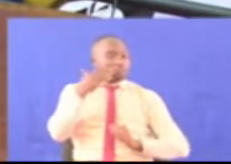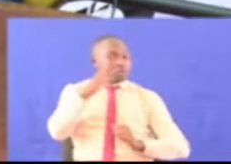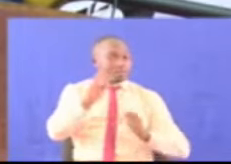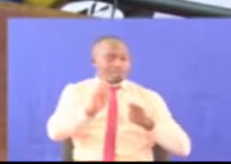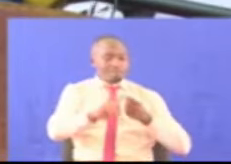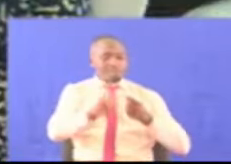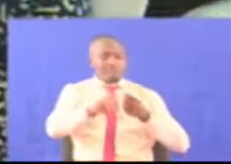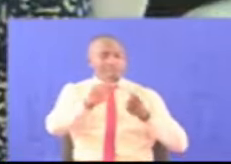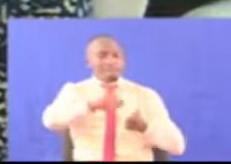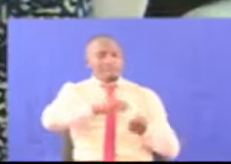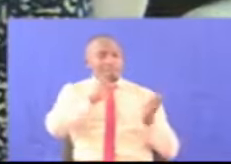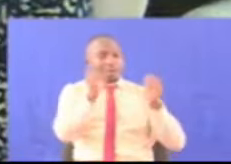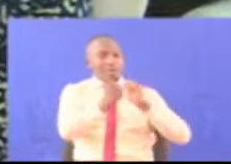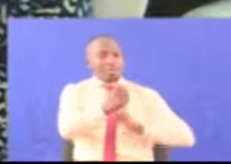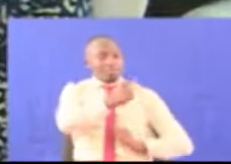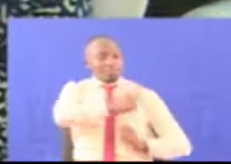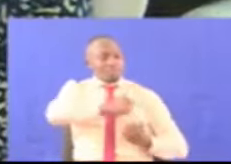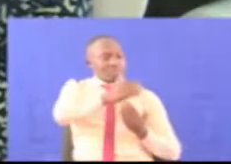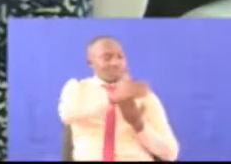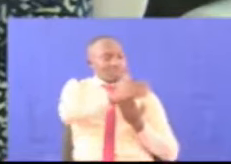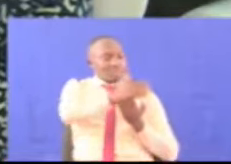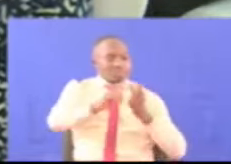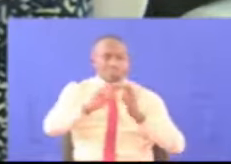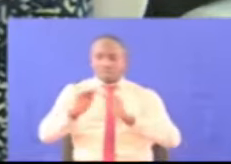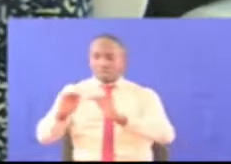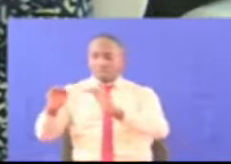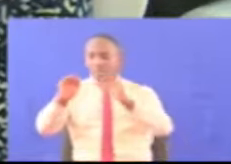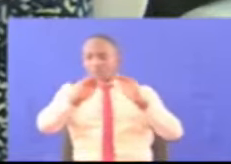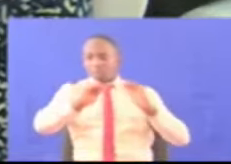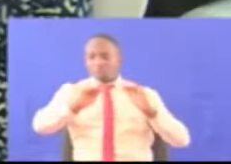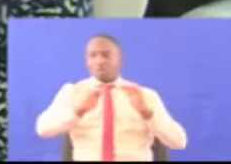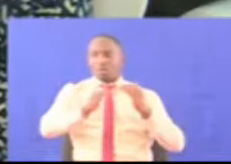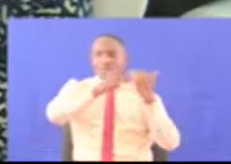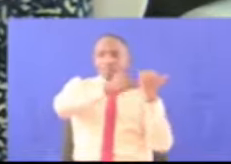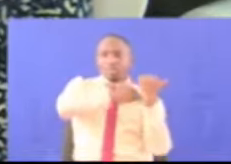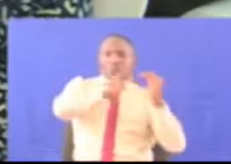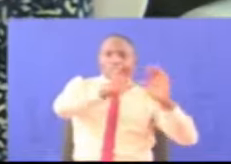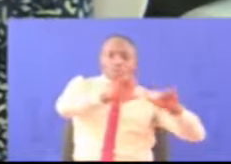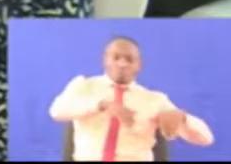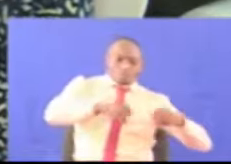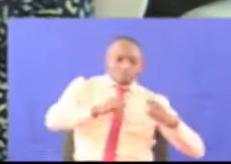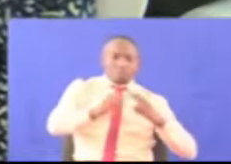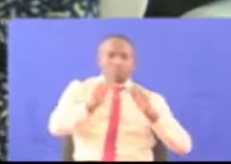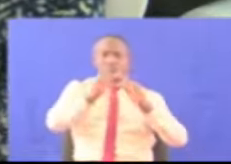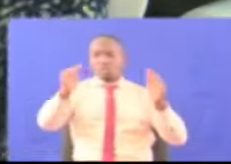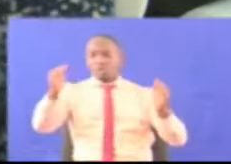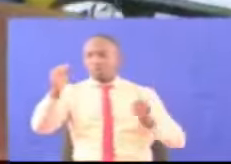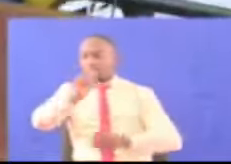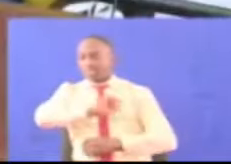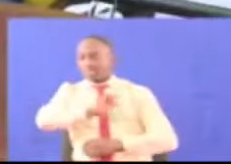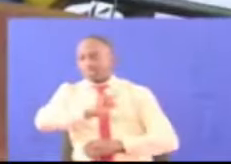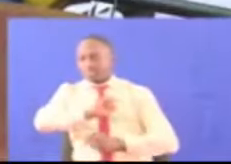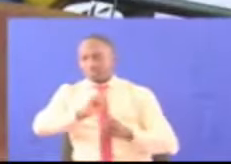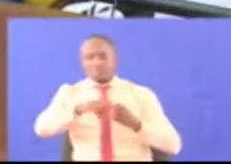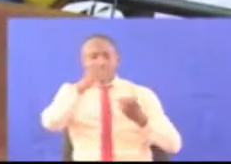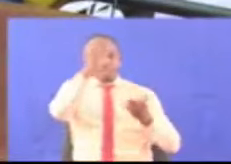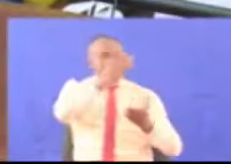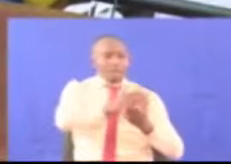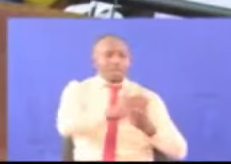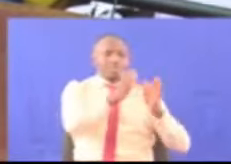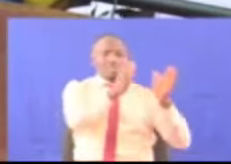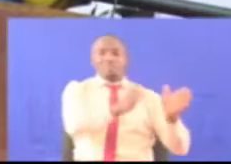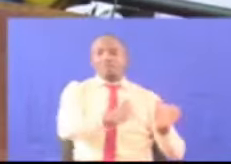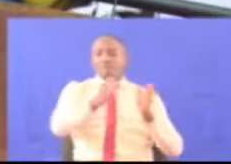tabia nchi, demokrasia na uwajibikaji wa bunge, usawa wa kijinsia, haki za binadamu, maendeleo